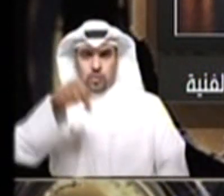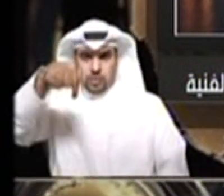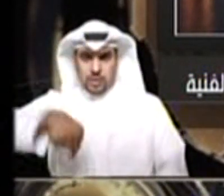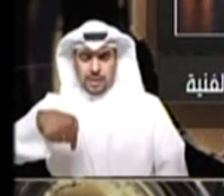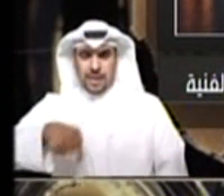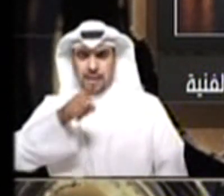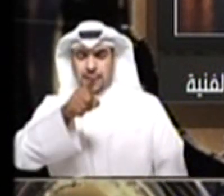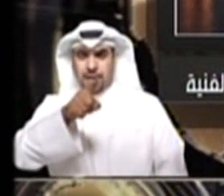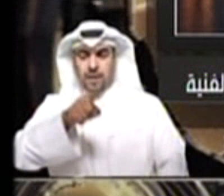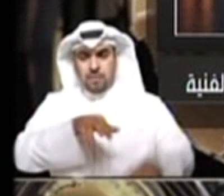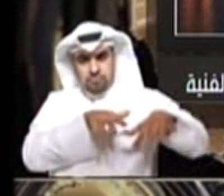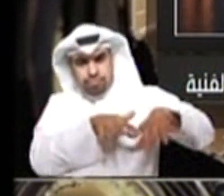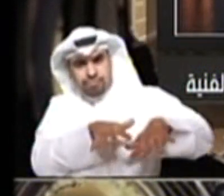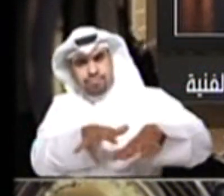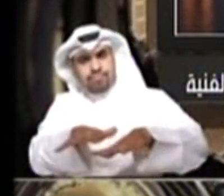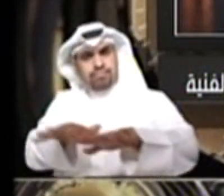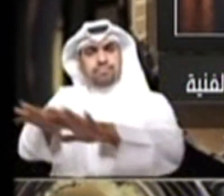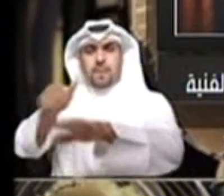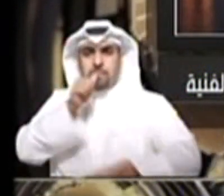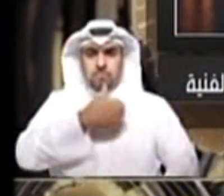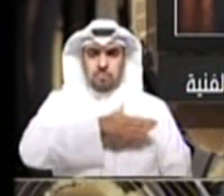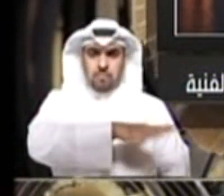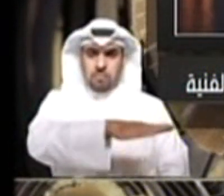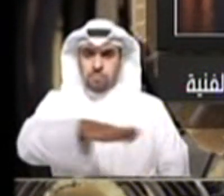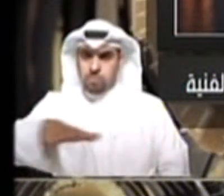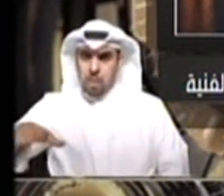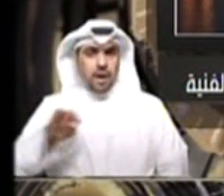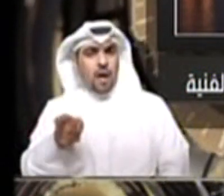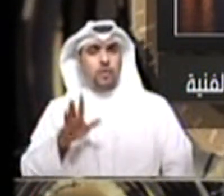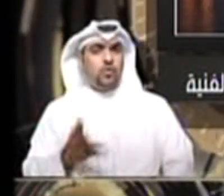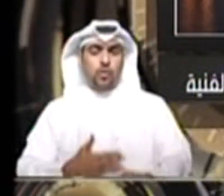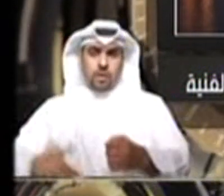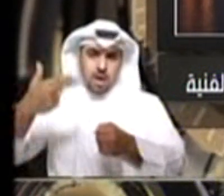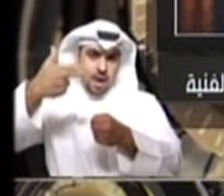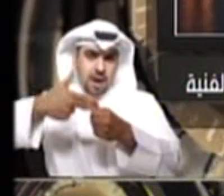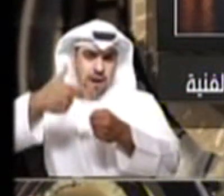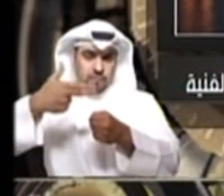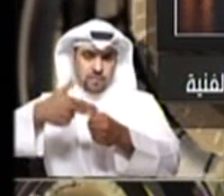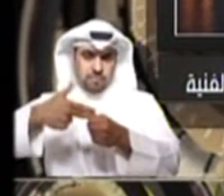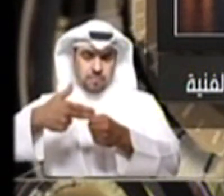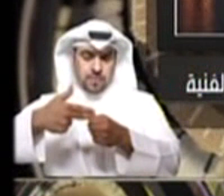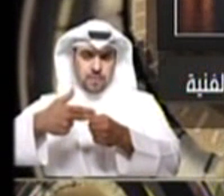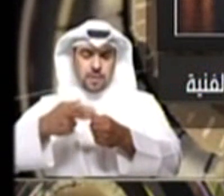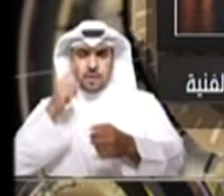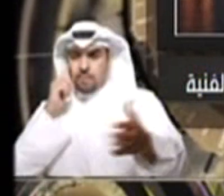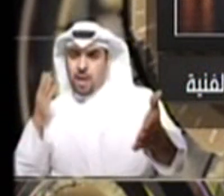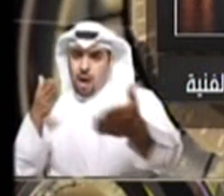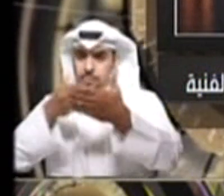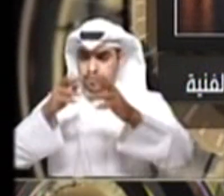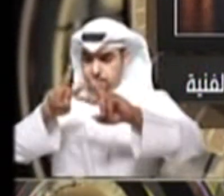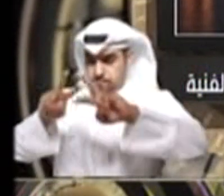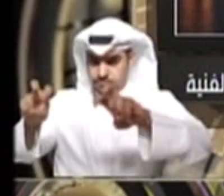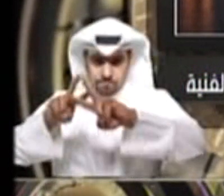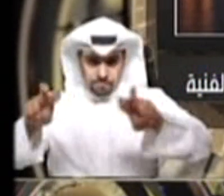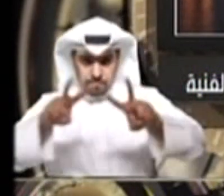حجمه وكمياته، الا ان من المشاهدات الاوليه اتضح ان يعني كميه محدوده قد